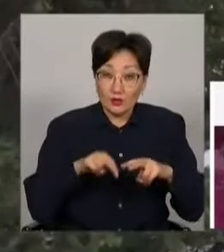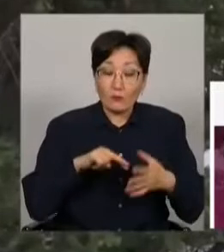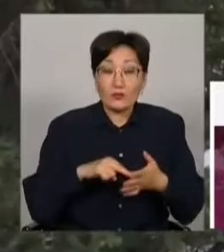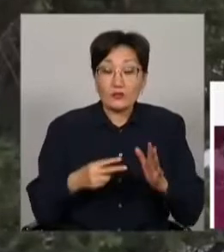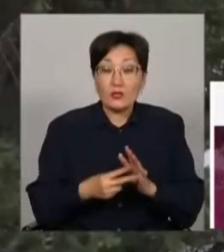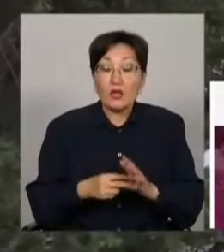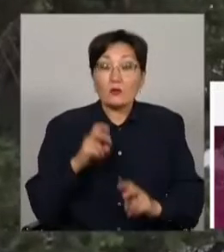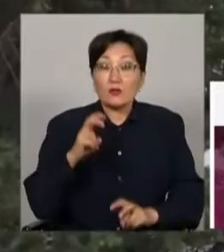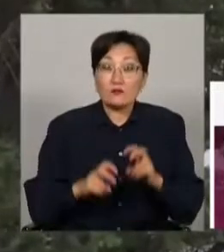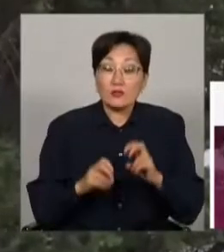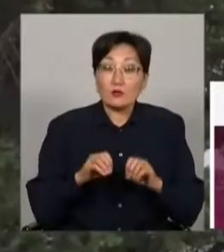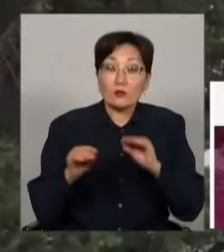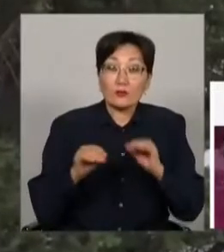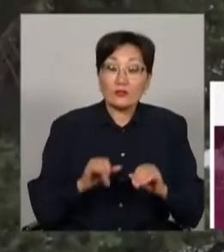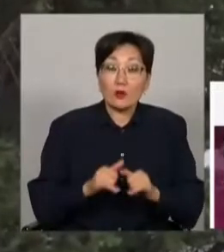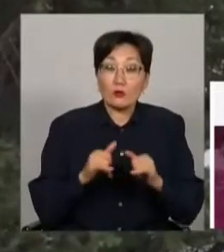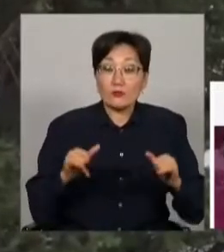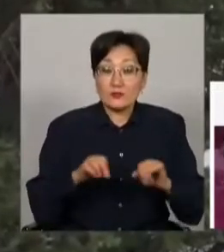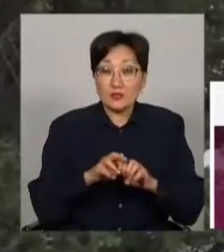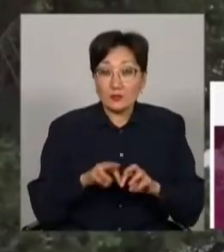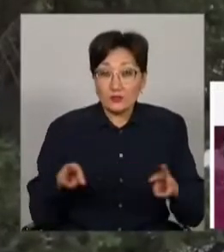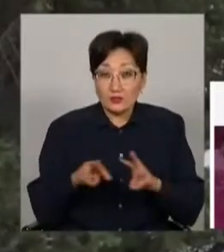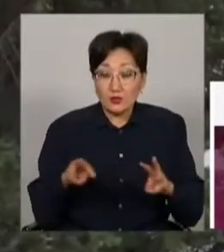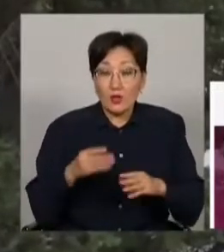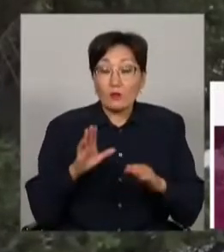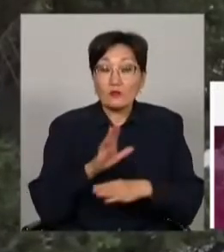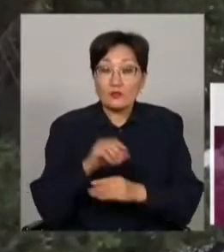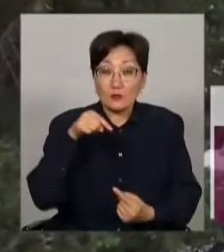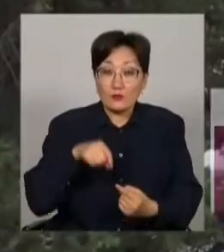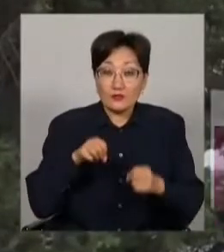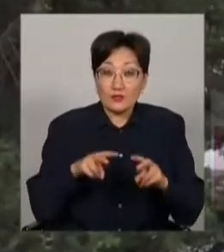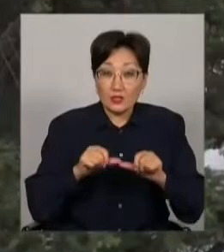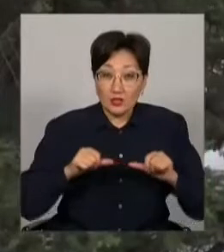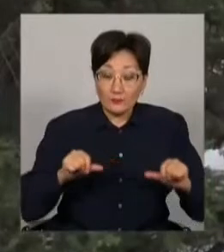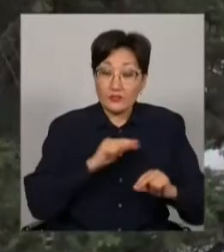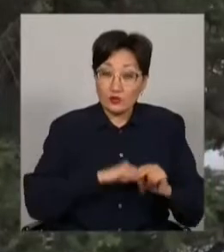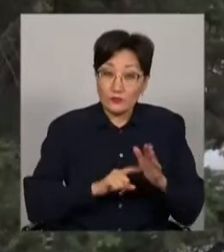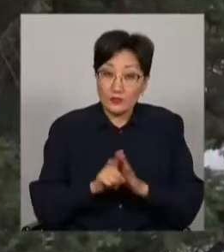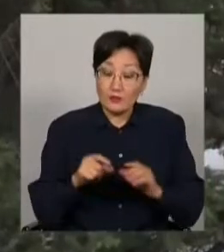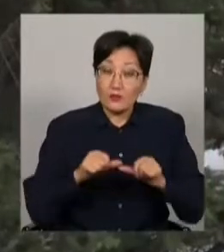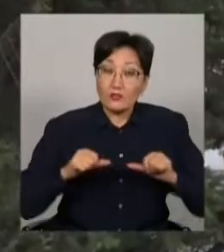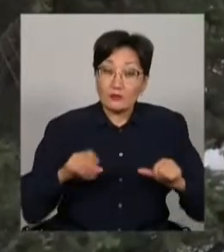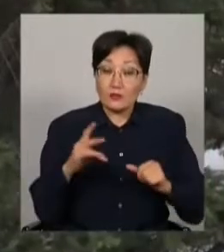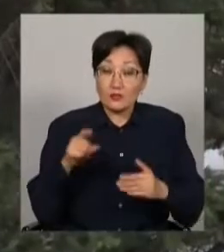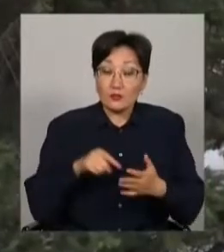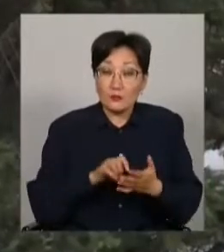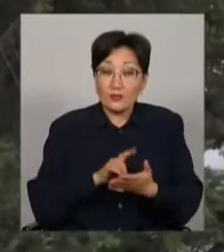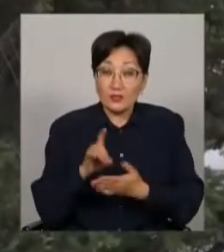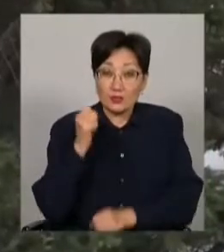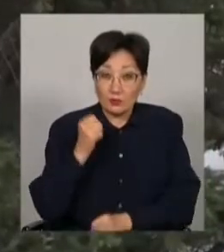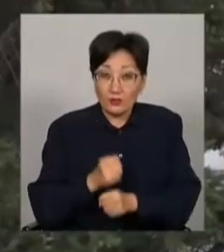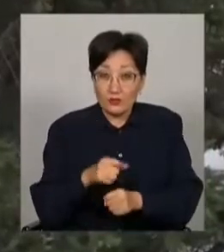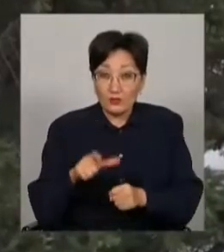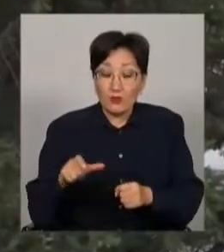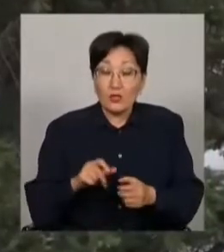мақсатында индустрия және инфрақұрылымдық даму министрінің бұйрығымен арнайы комиссия құрылды. Комиссия елордалық әуежай